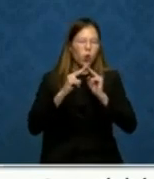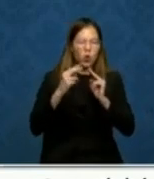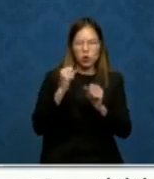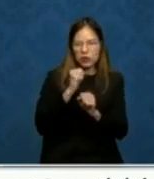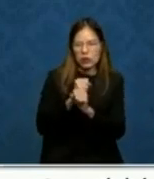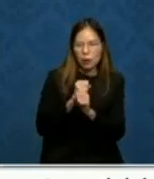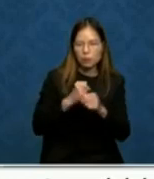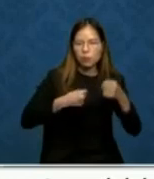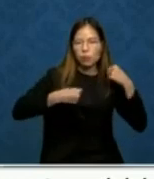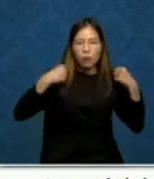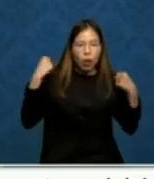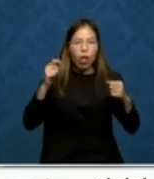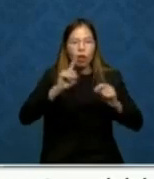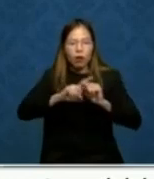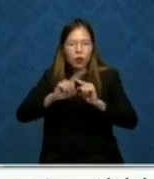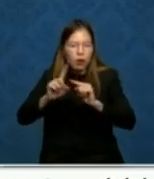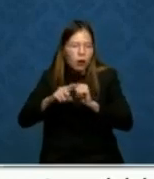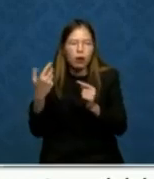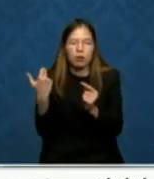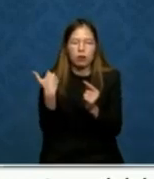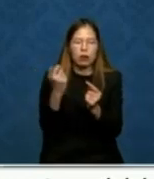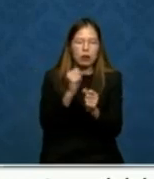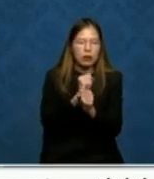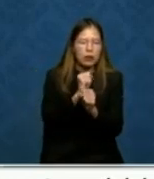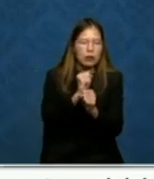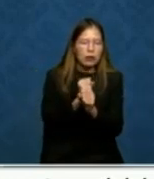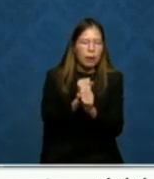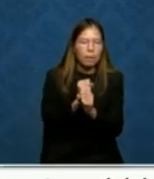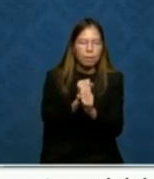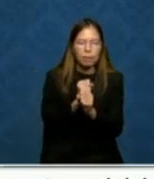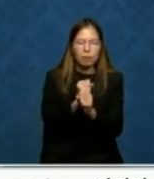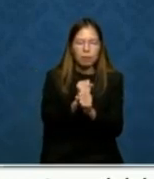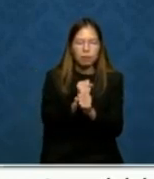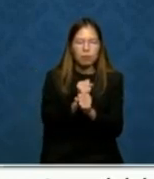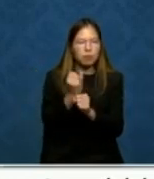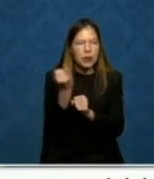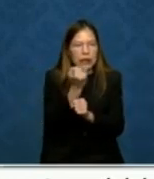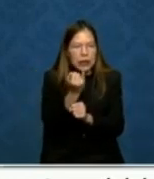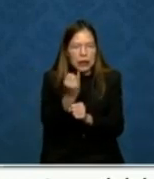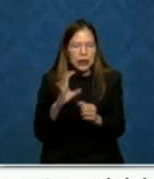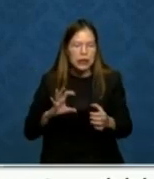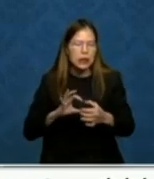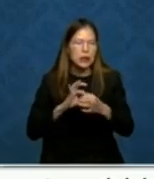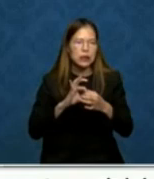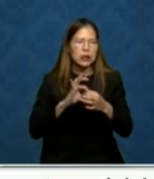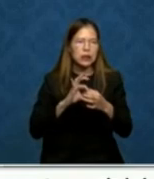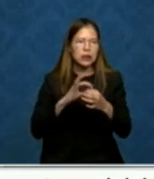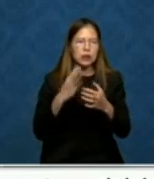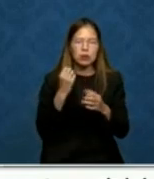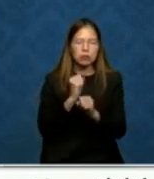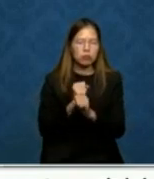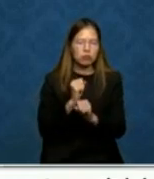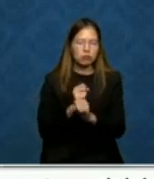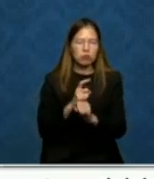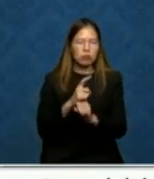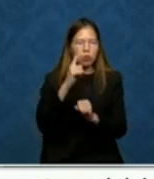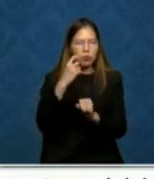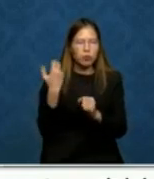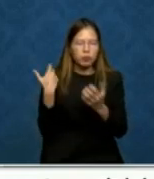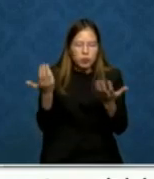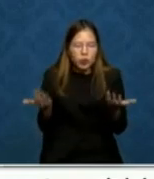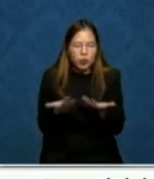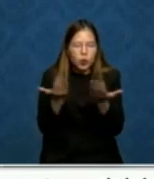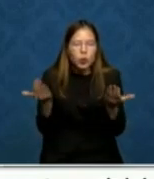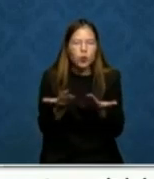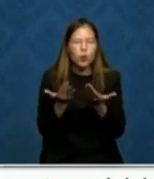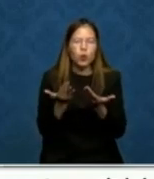ารหรือ sexual assault หรือการทำร้ายทางเพศเนี่ยไม่มีที่ในสังคมของประเทศไทยเราขอสนับสนุนหลัก